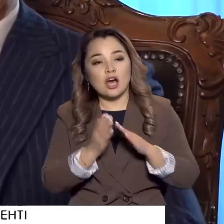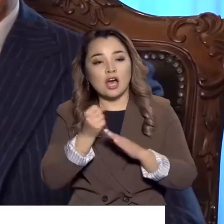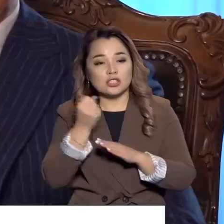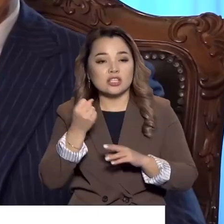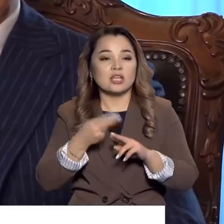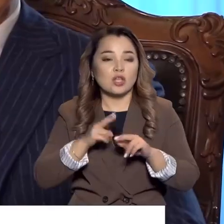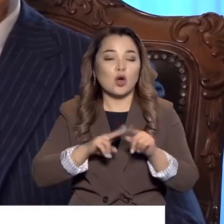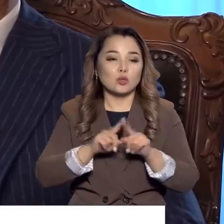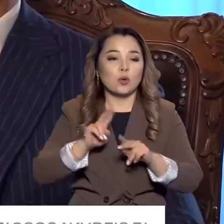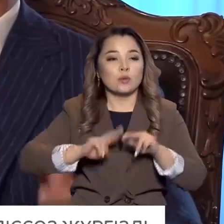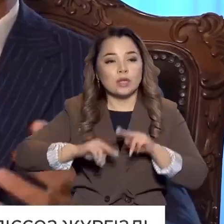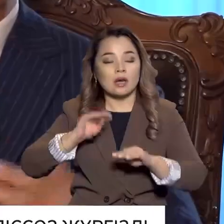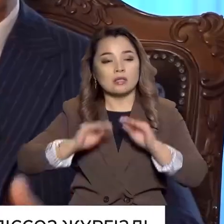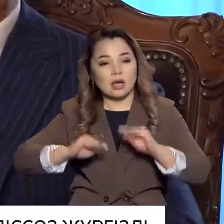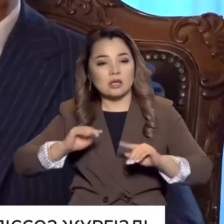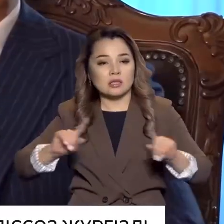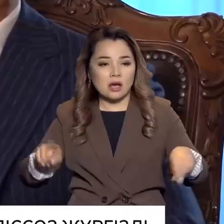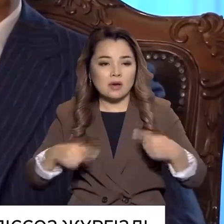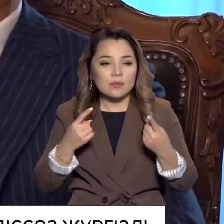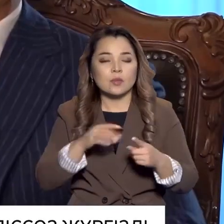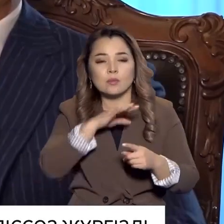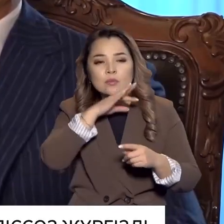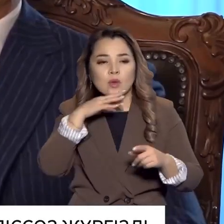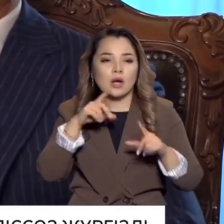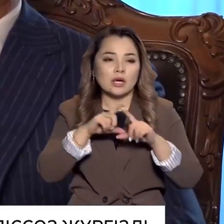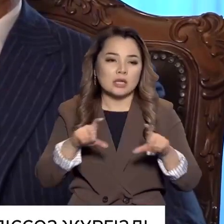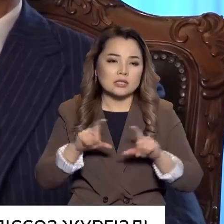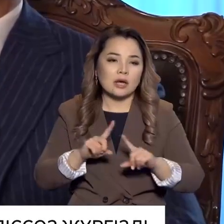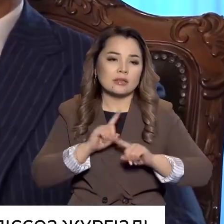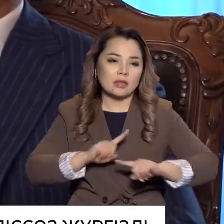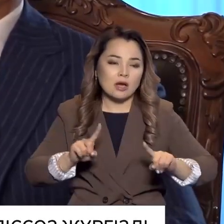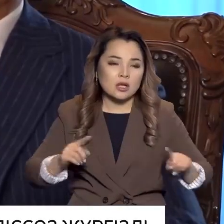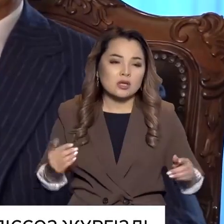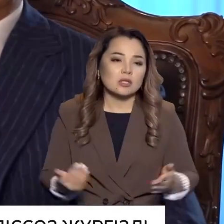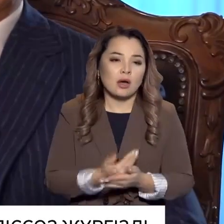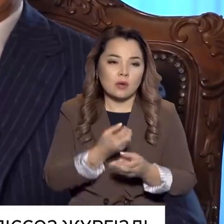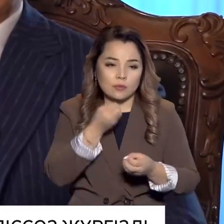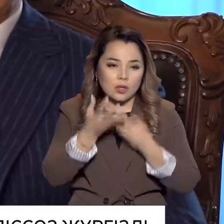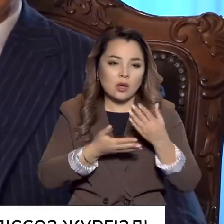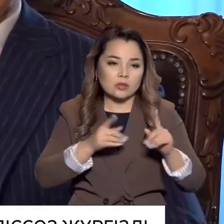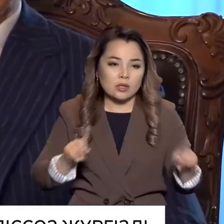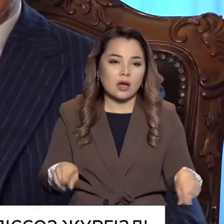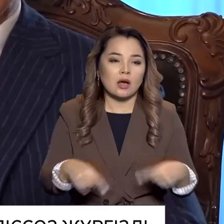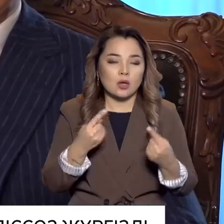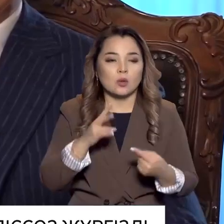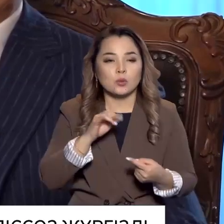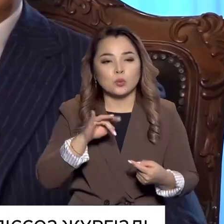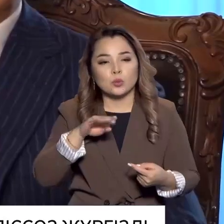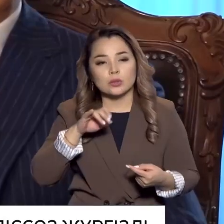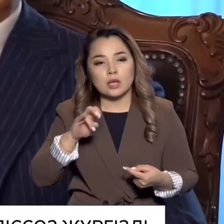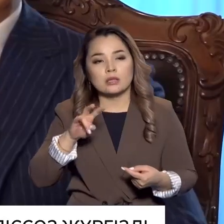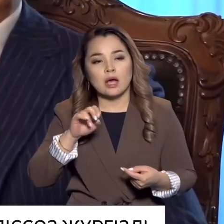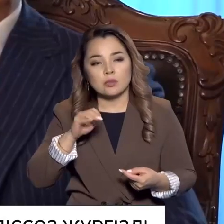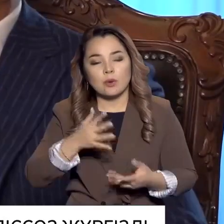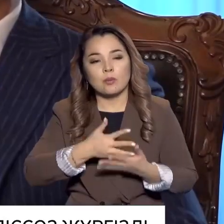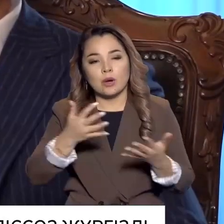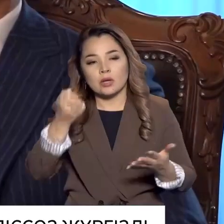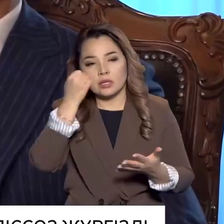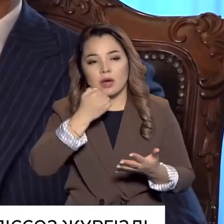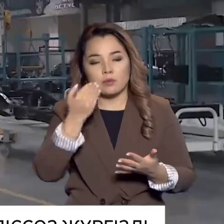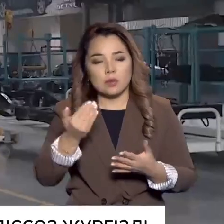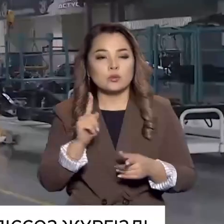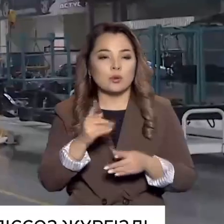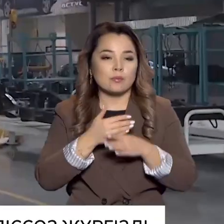бой көтеруіне атсалыстық. Қазақстанда еңбек етіп оның гүлденуіне үлес қосып жатқанымыз үшін елбасы Нұрсұлтан Назарбаевқа алғысымыз